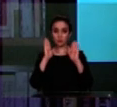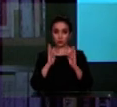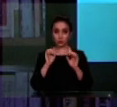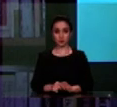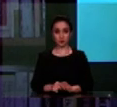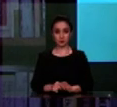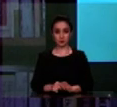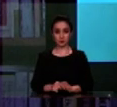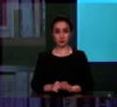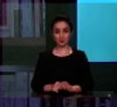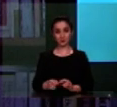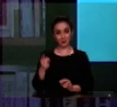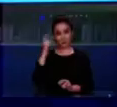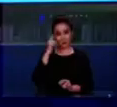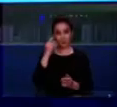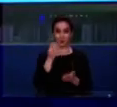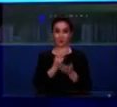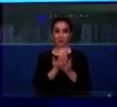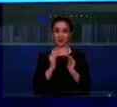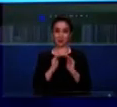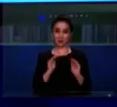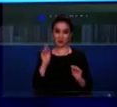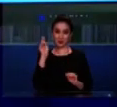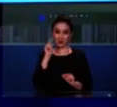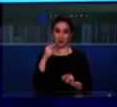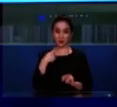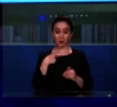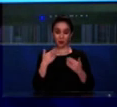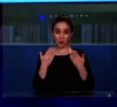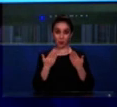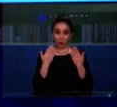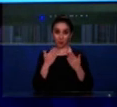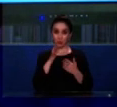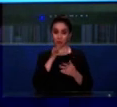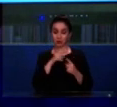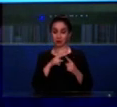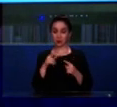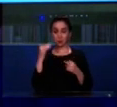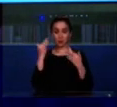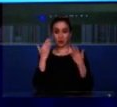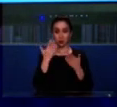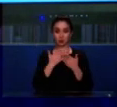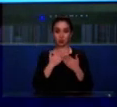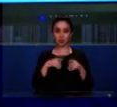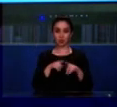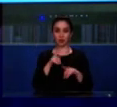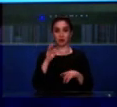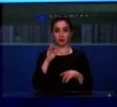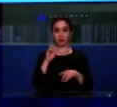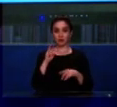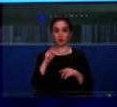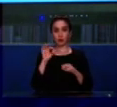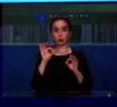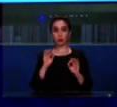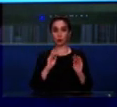mumkin. O'ylaymanki, aziz o'quvchilar, men o'qib turgan mahalimda ma'no jihatidan siz fe'llarni to'g'ri